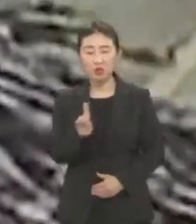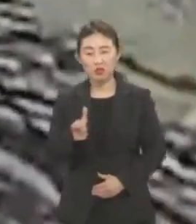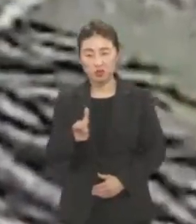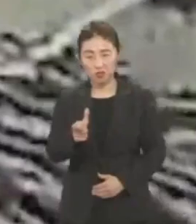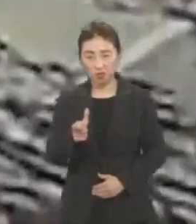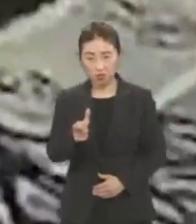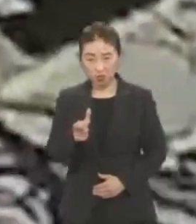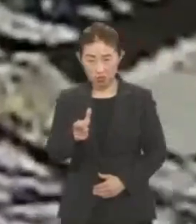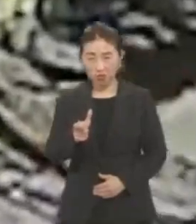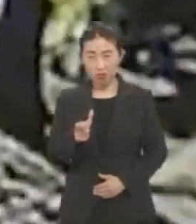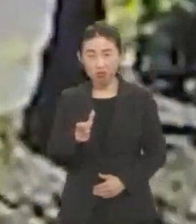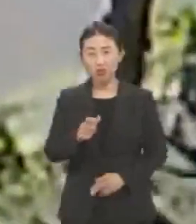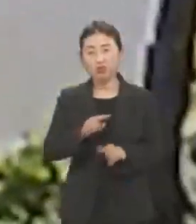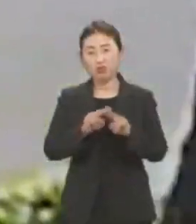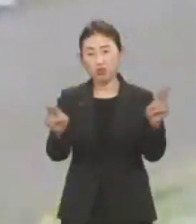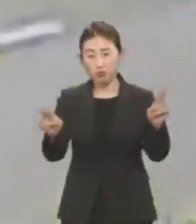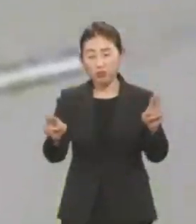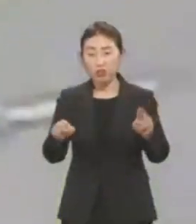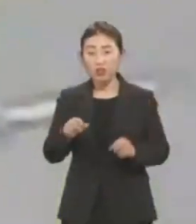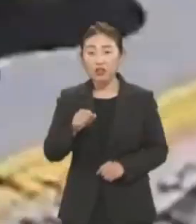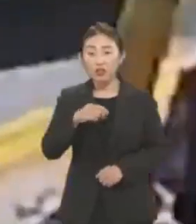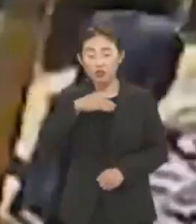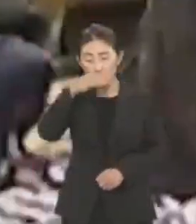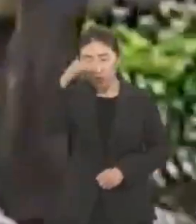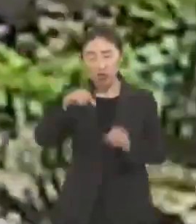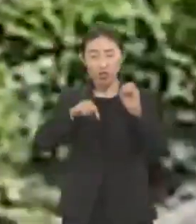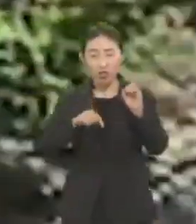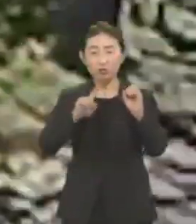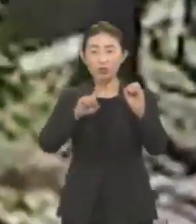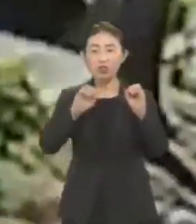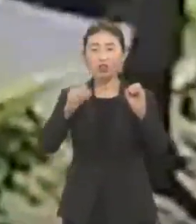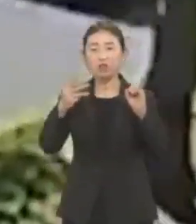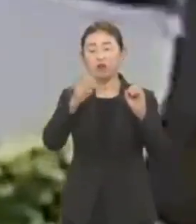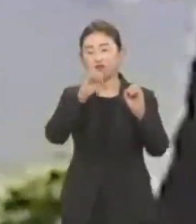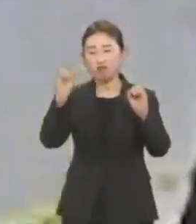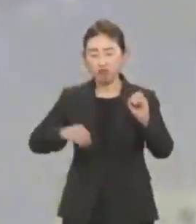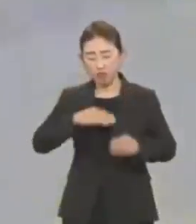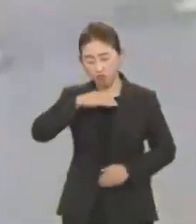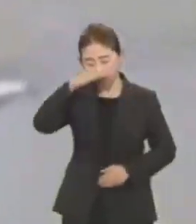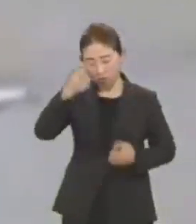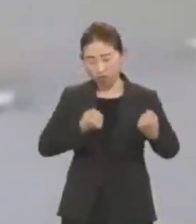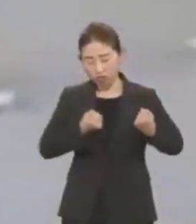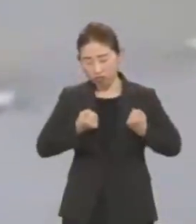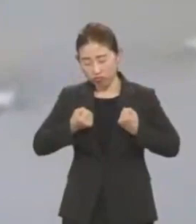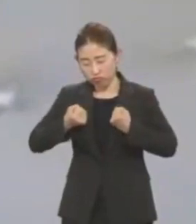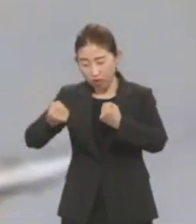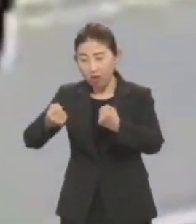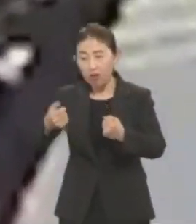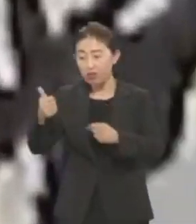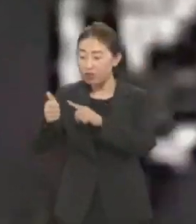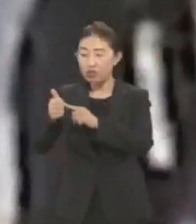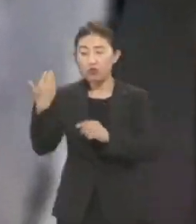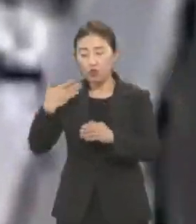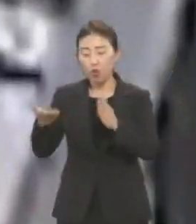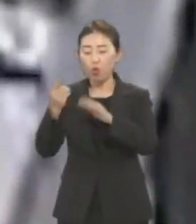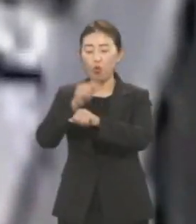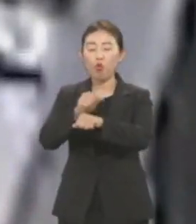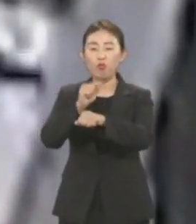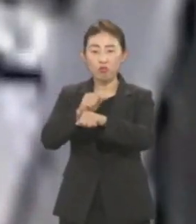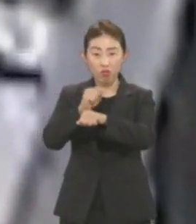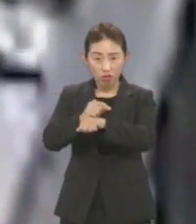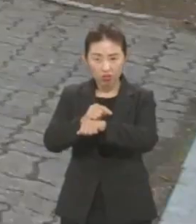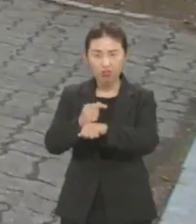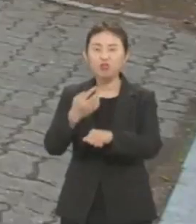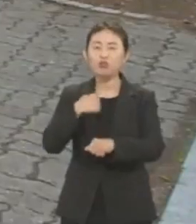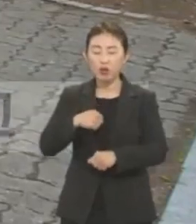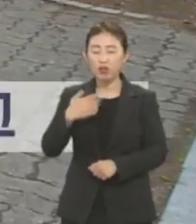수준인 혈중 알코올 농도 0.108%의 만취 상태로 운전대를 잡은 사람은 전직 공무원 66살 박모